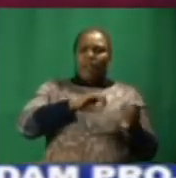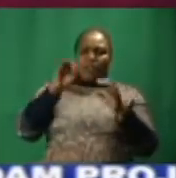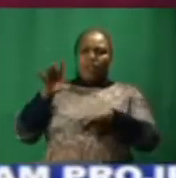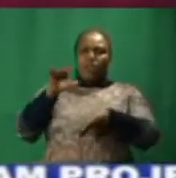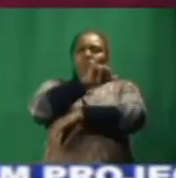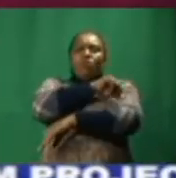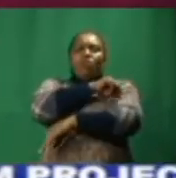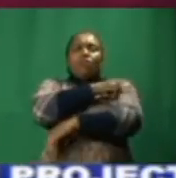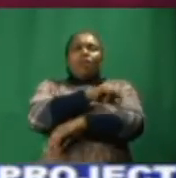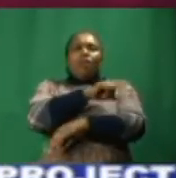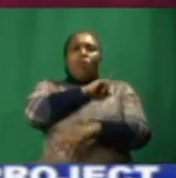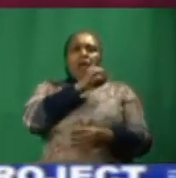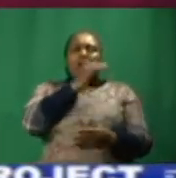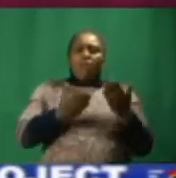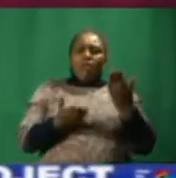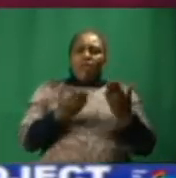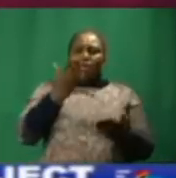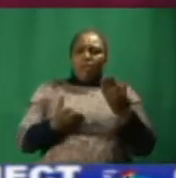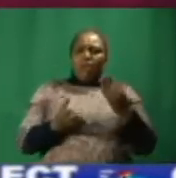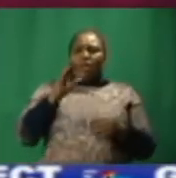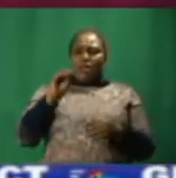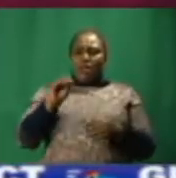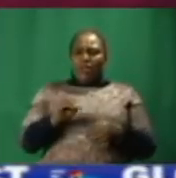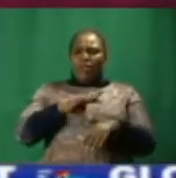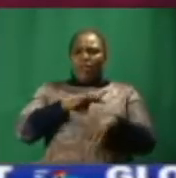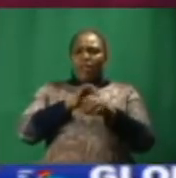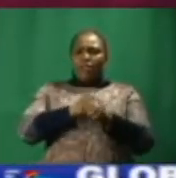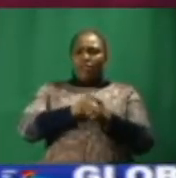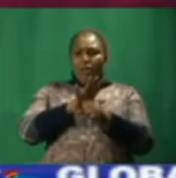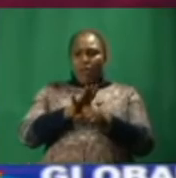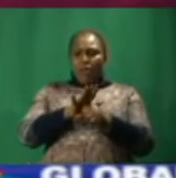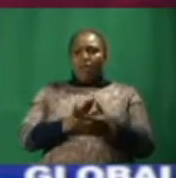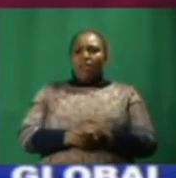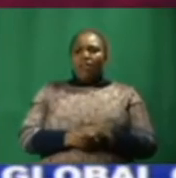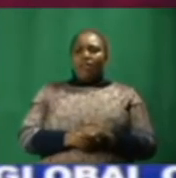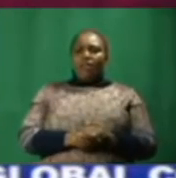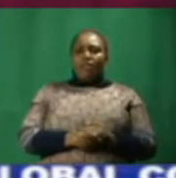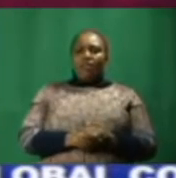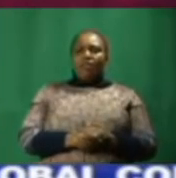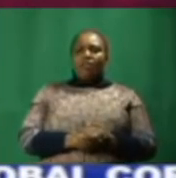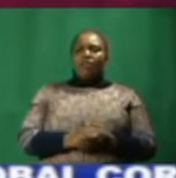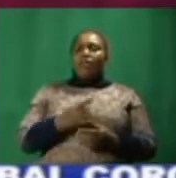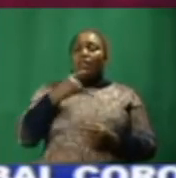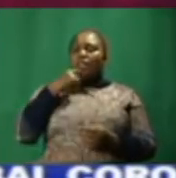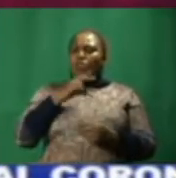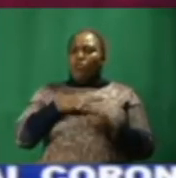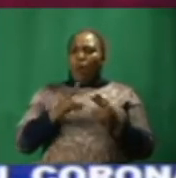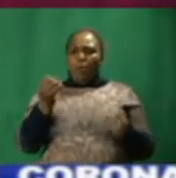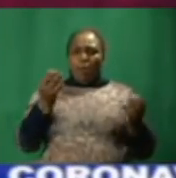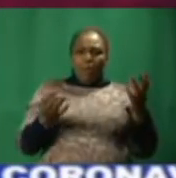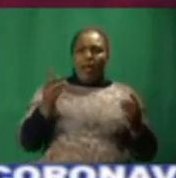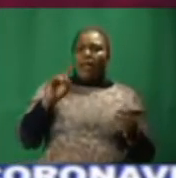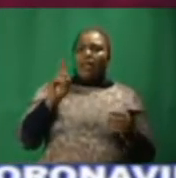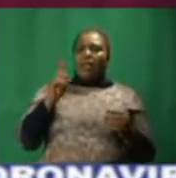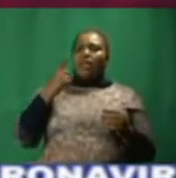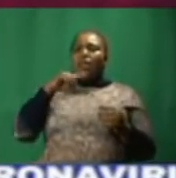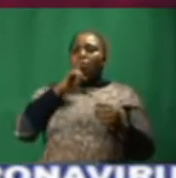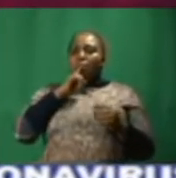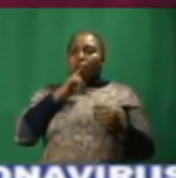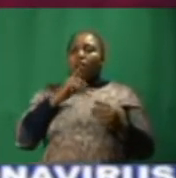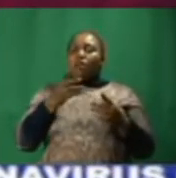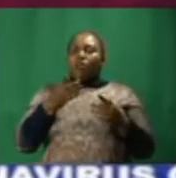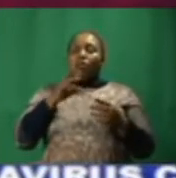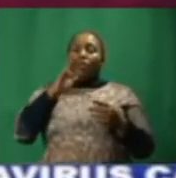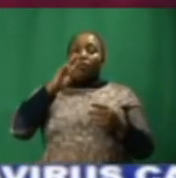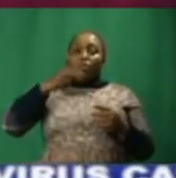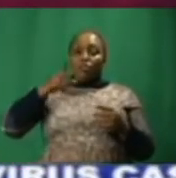ngoba kungenteka ukuthi so nana i complication bese uchazile ke ndlela ukuthi it's very rare but it's there na WHO usazama